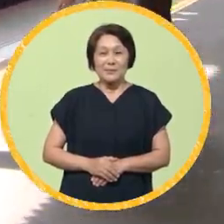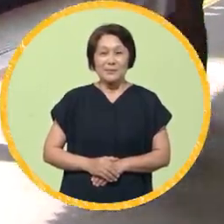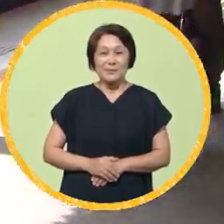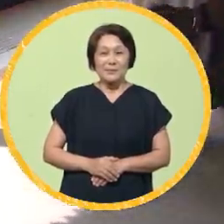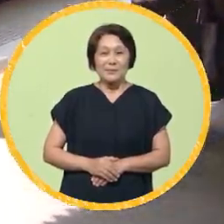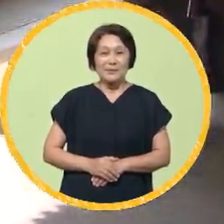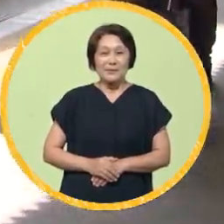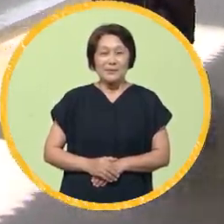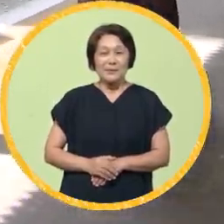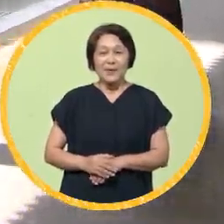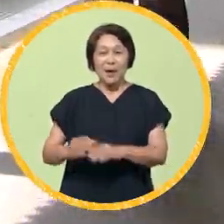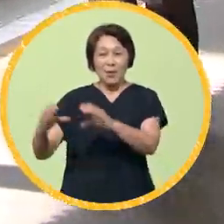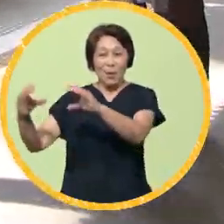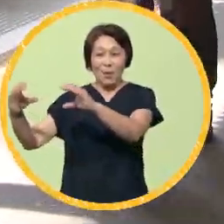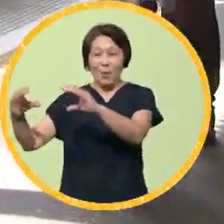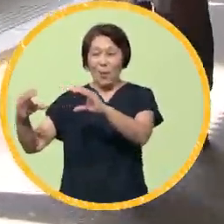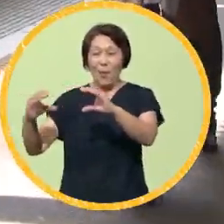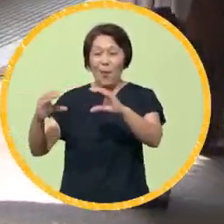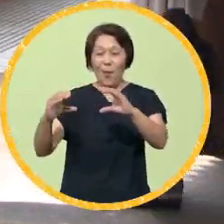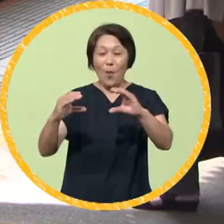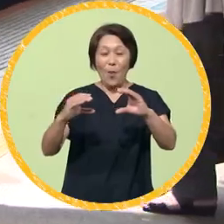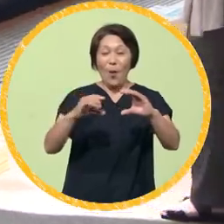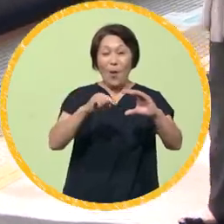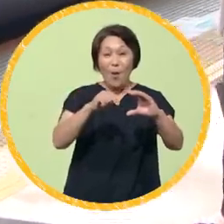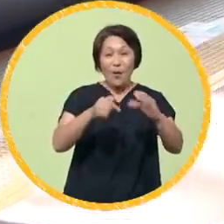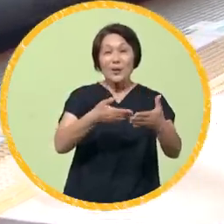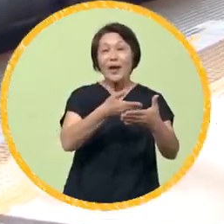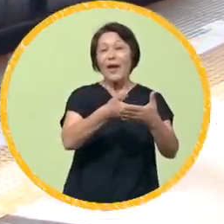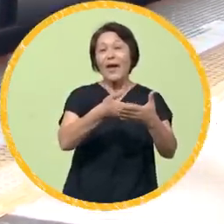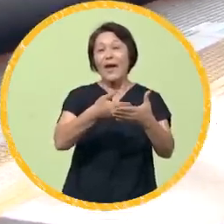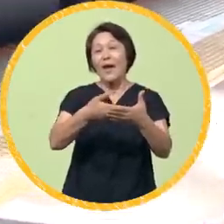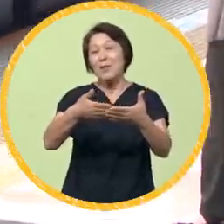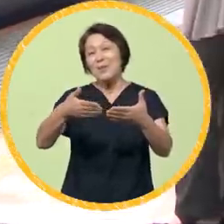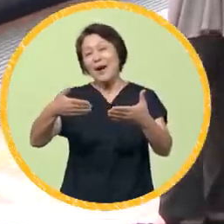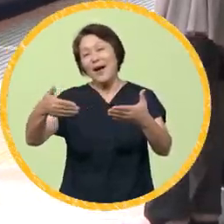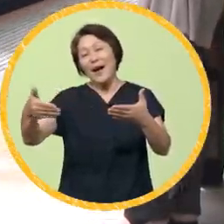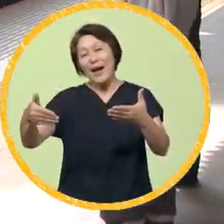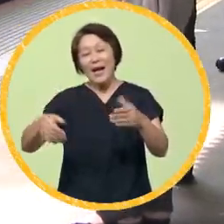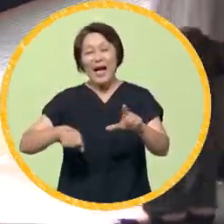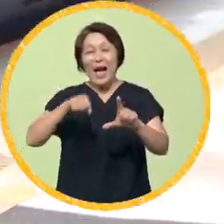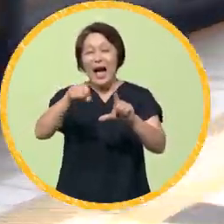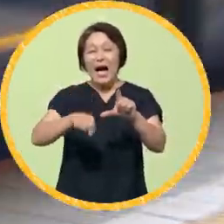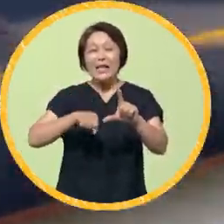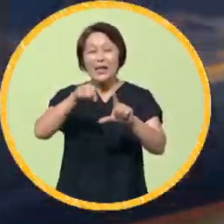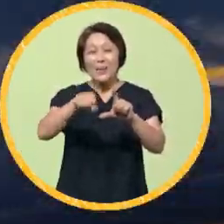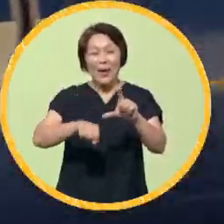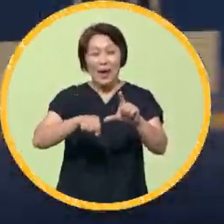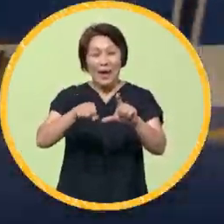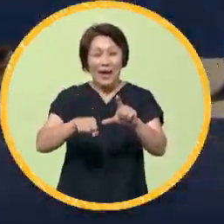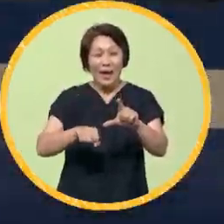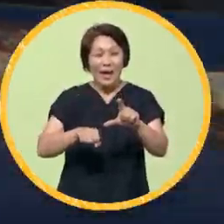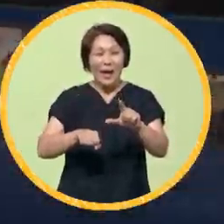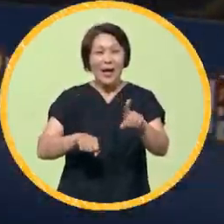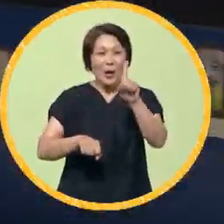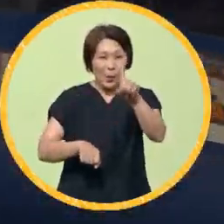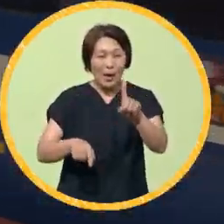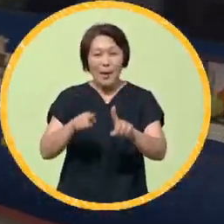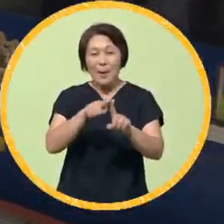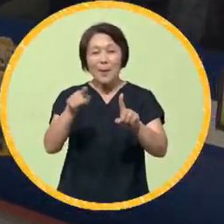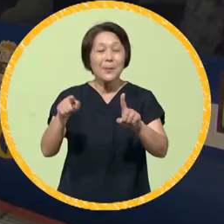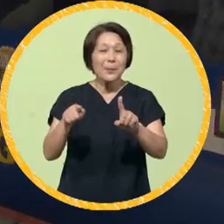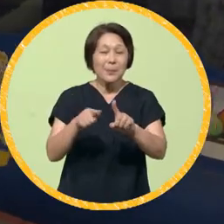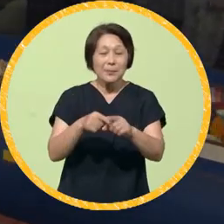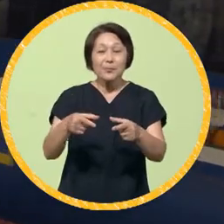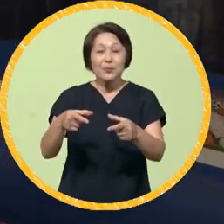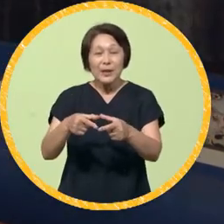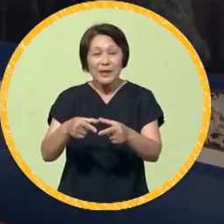あ、絵柄が書いてある。すごい、テレビアニメワンピース20周年のラッピング